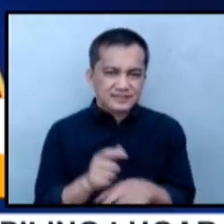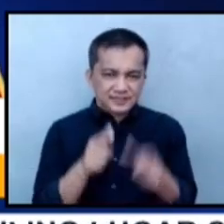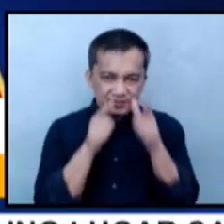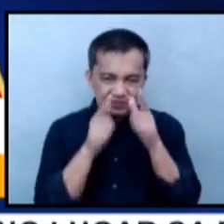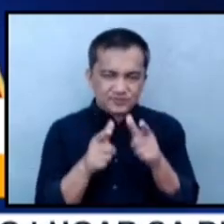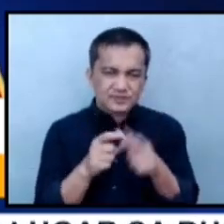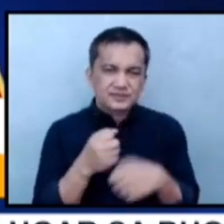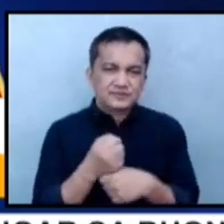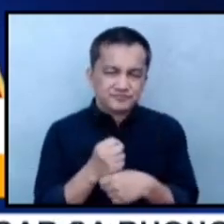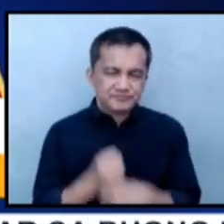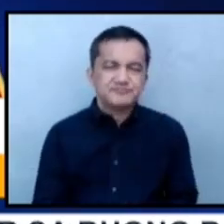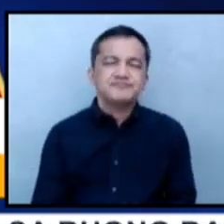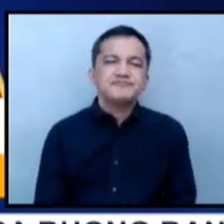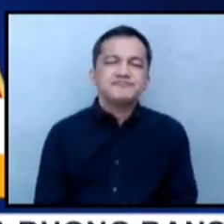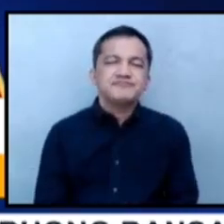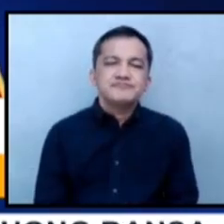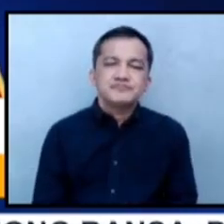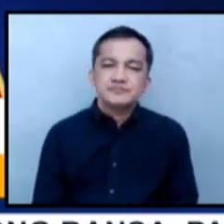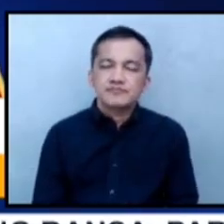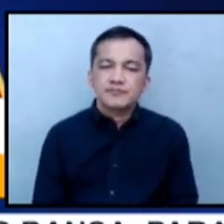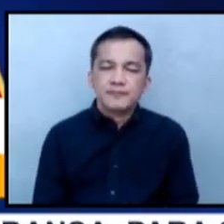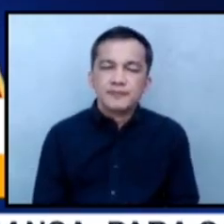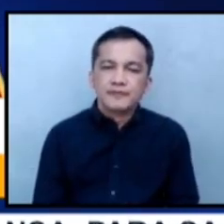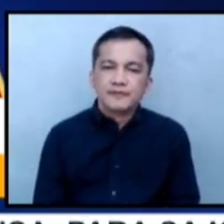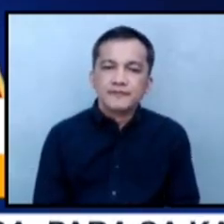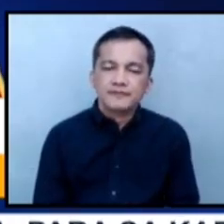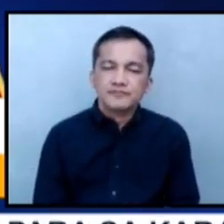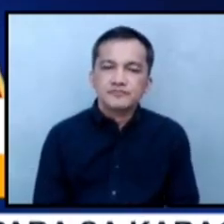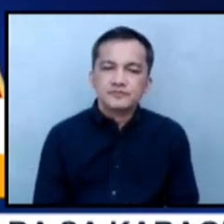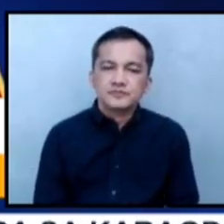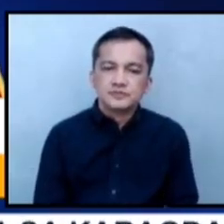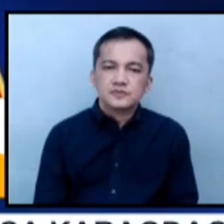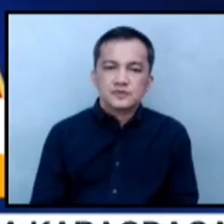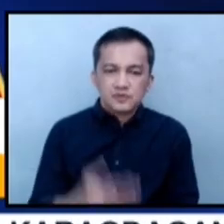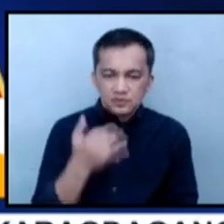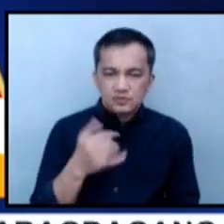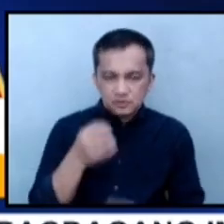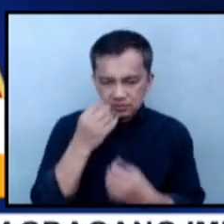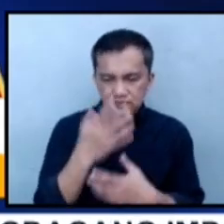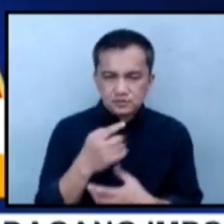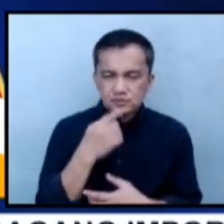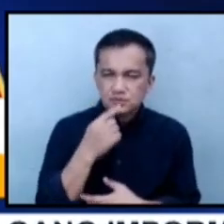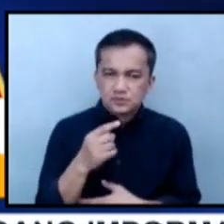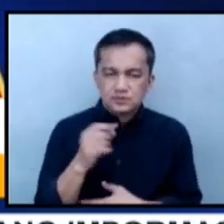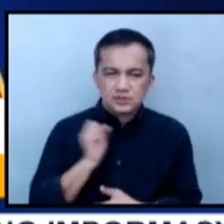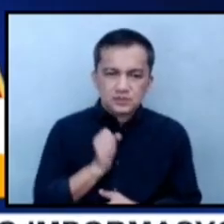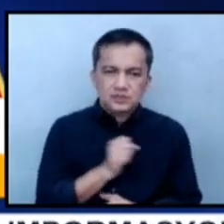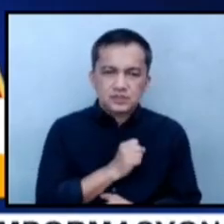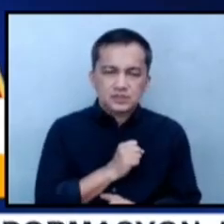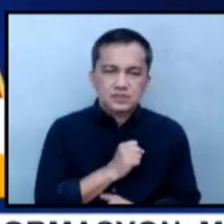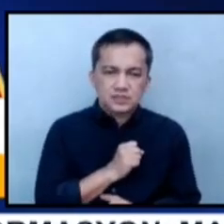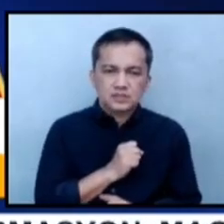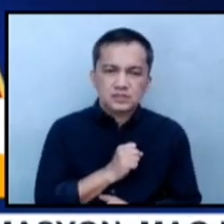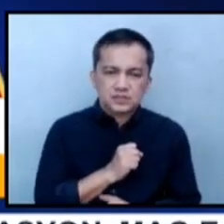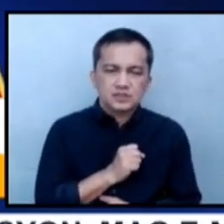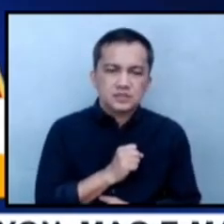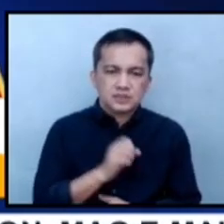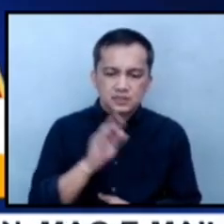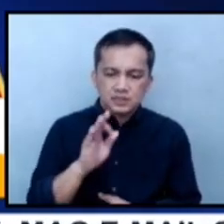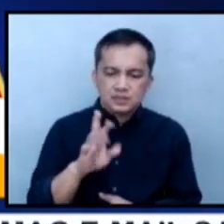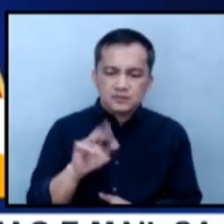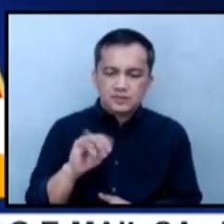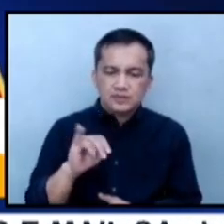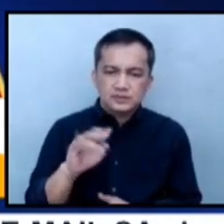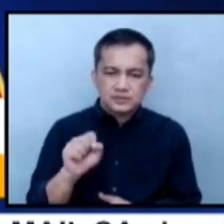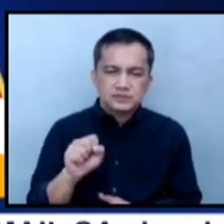nito Kaya ko to po sinasabi kasi na nakarating sa atin yung sinasabi ni senator Francis escodero na